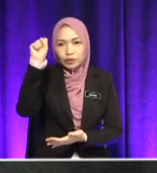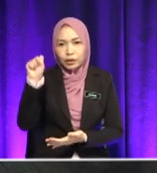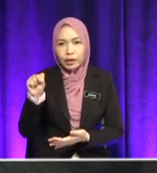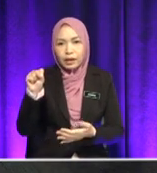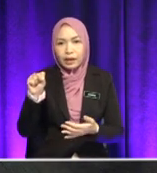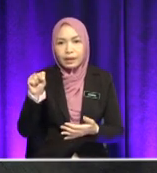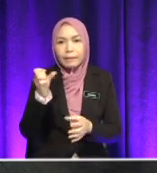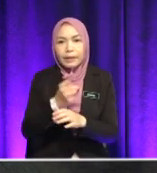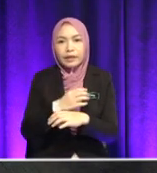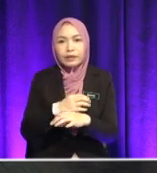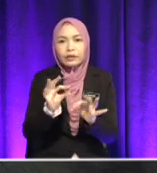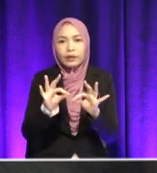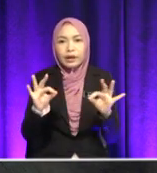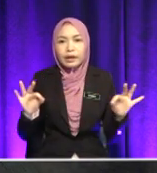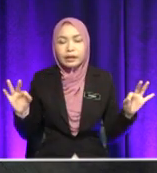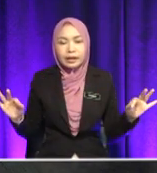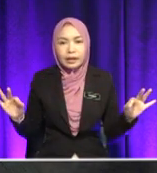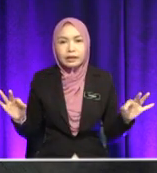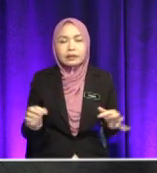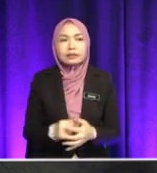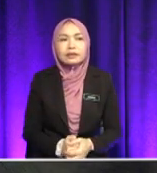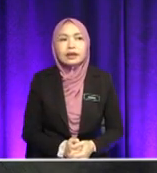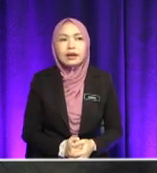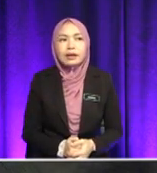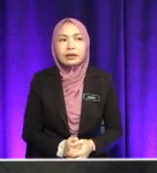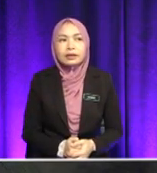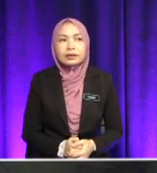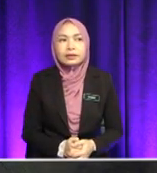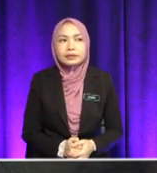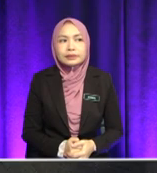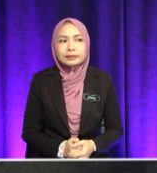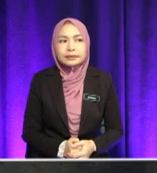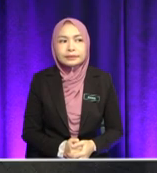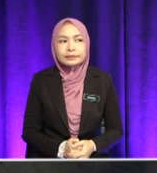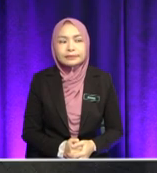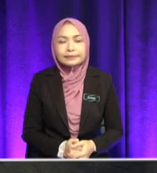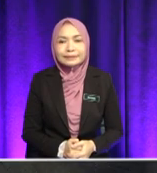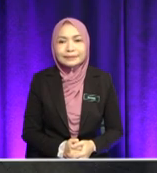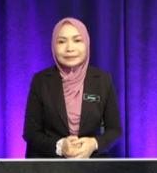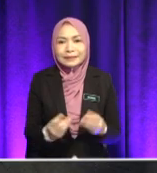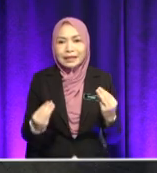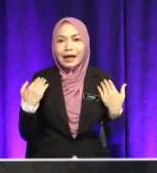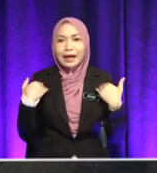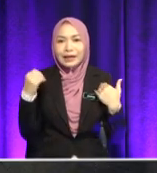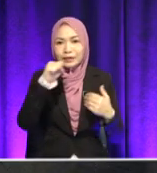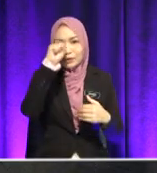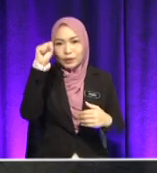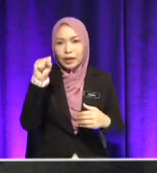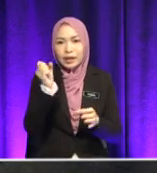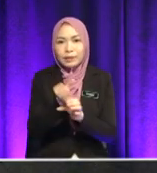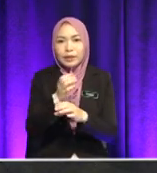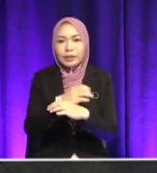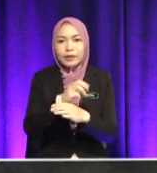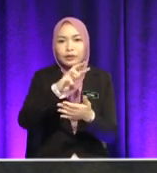berbentuk rajah pun ada contoh Raja begini oke tapi walaupun Raja cari keywordnya Nah di sini keywordnya